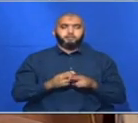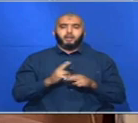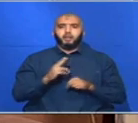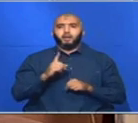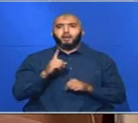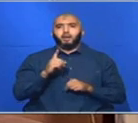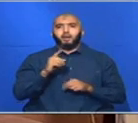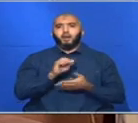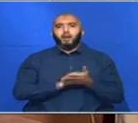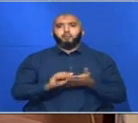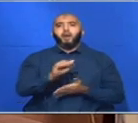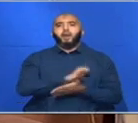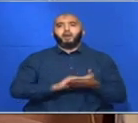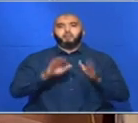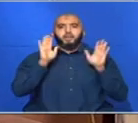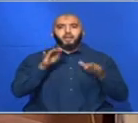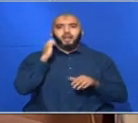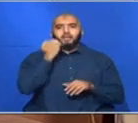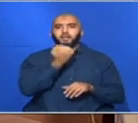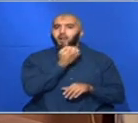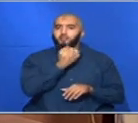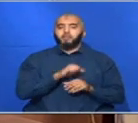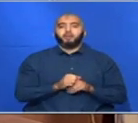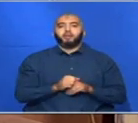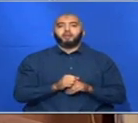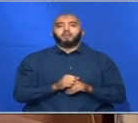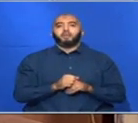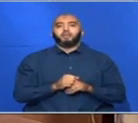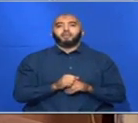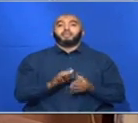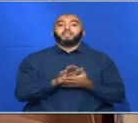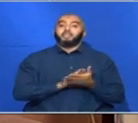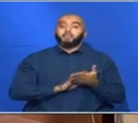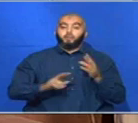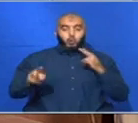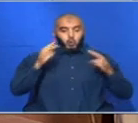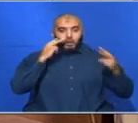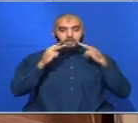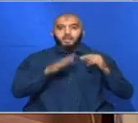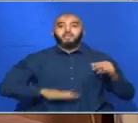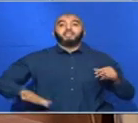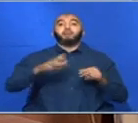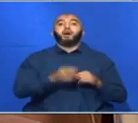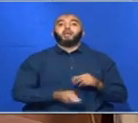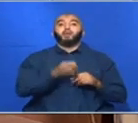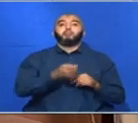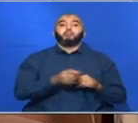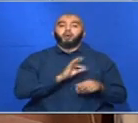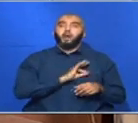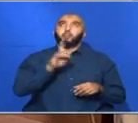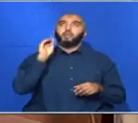اجمعين اما بعد ايها الاخوه الكرام السلام عليكم ورحمه الله تعالى وبركاته